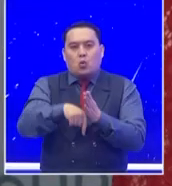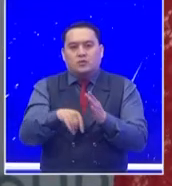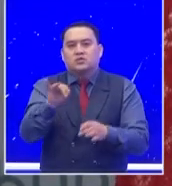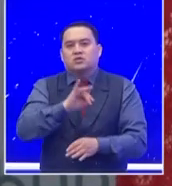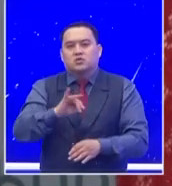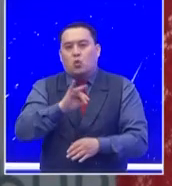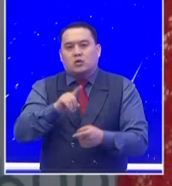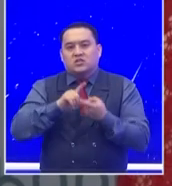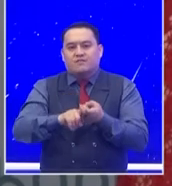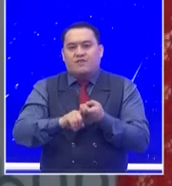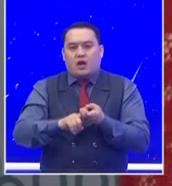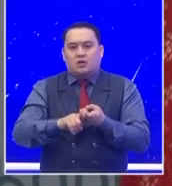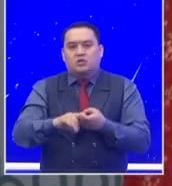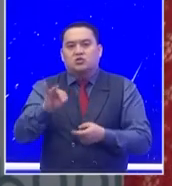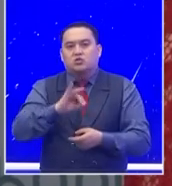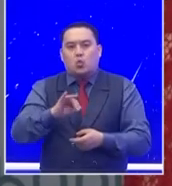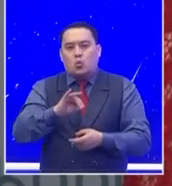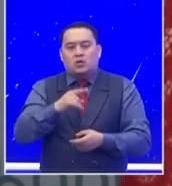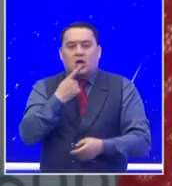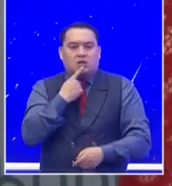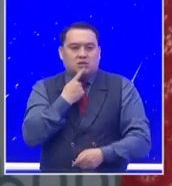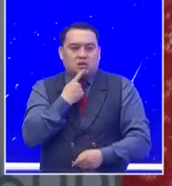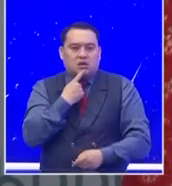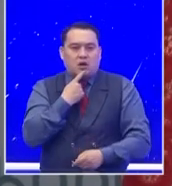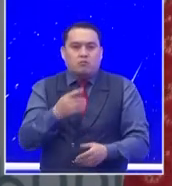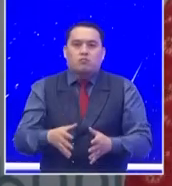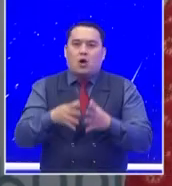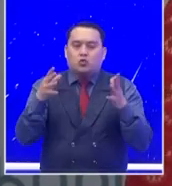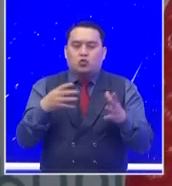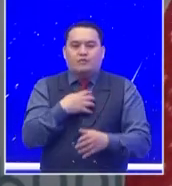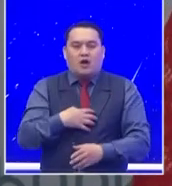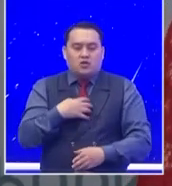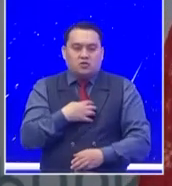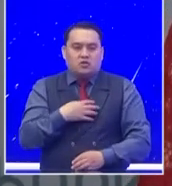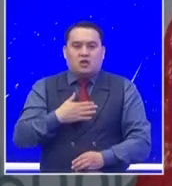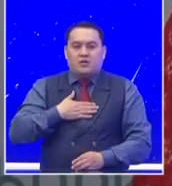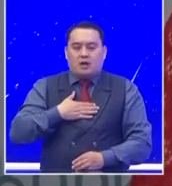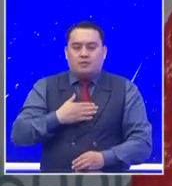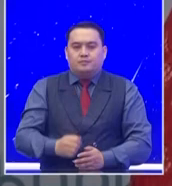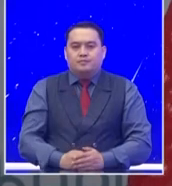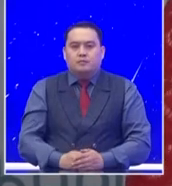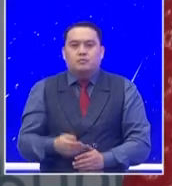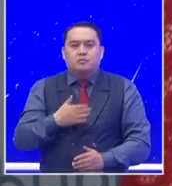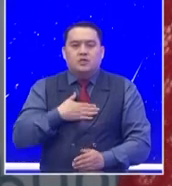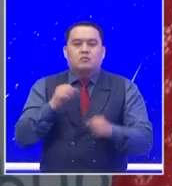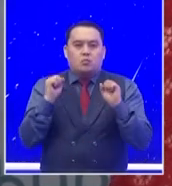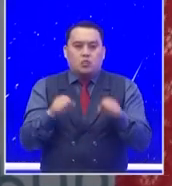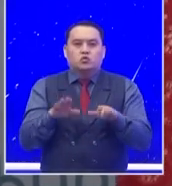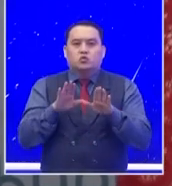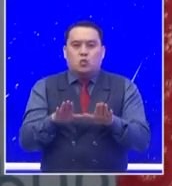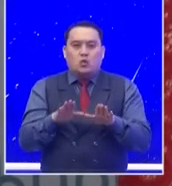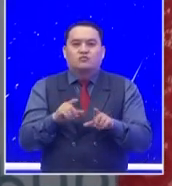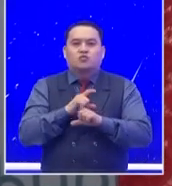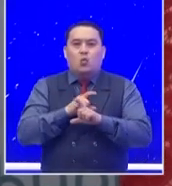история связана я очень люблю казацкую историю казахский язык очень большую роль играет то есть мы можем изучать казахский язык не только